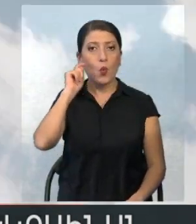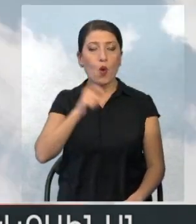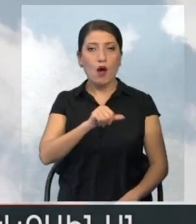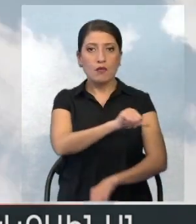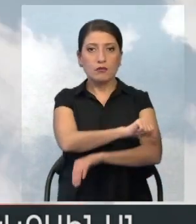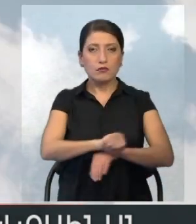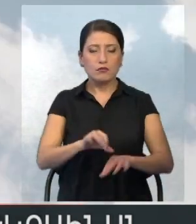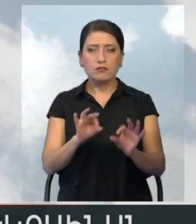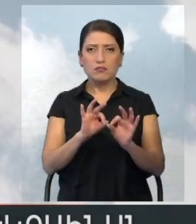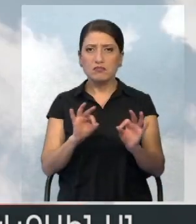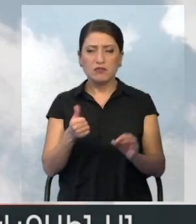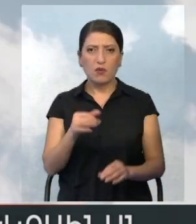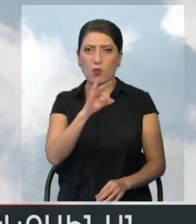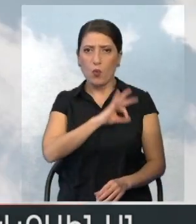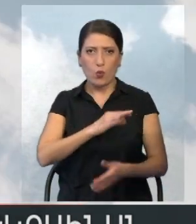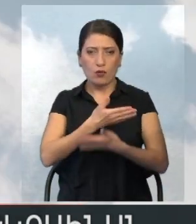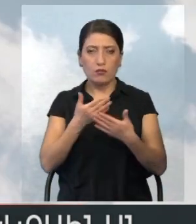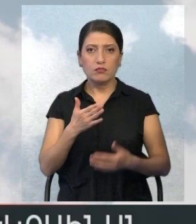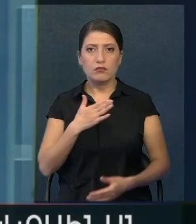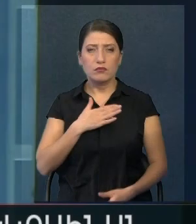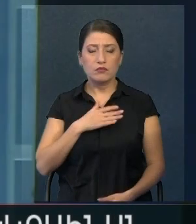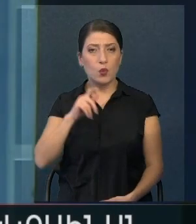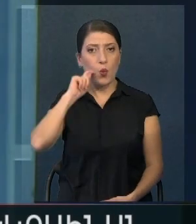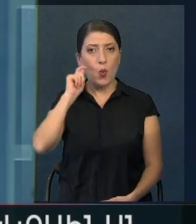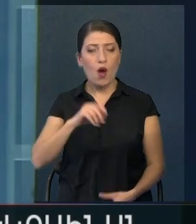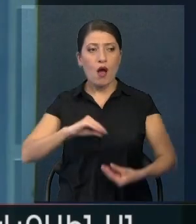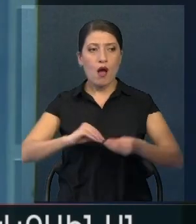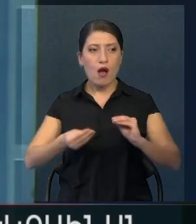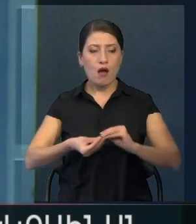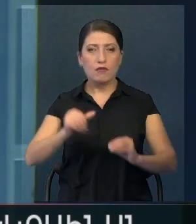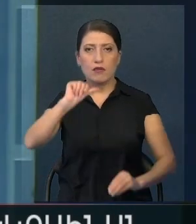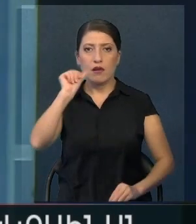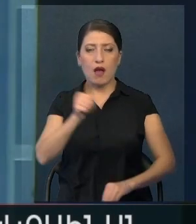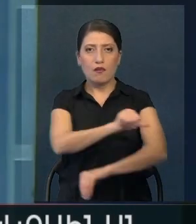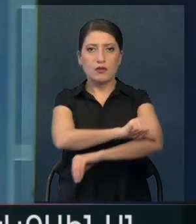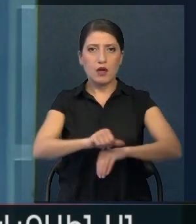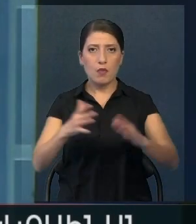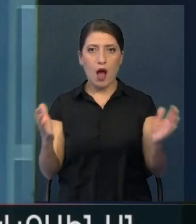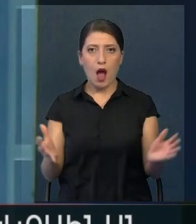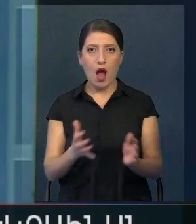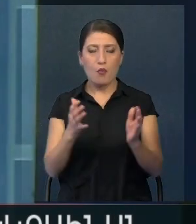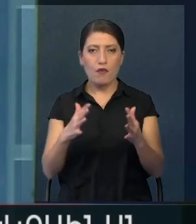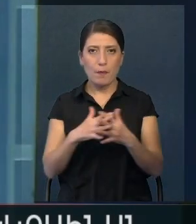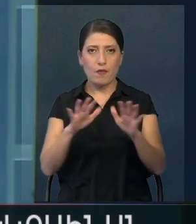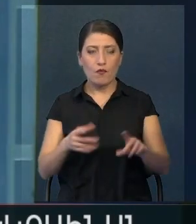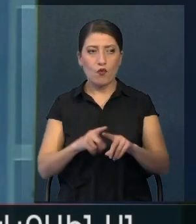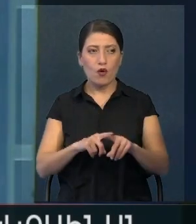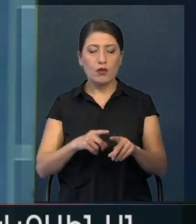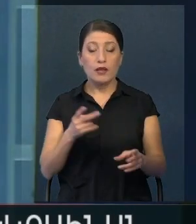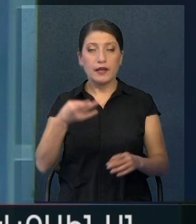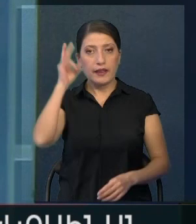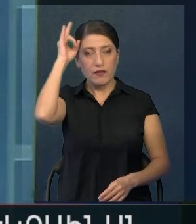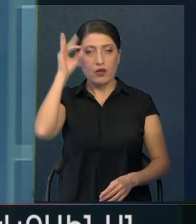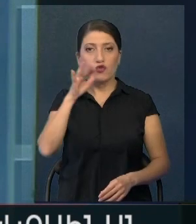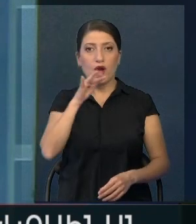դիրքերը բարենպաստ չեն։ Ուկրաինայի խնդիրն է լավագույն դիրքերն ապահովել մարտի դաշտում, որպեսզի երբ գա